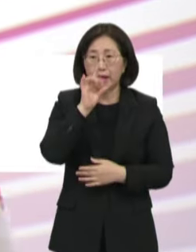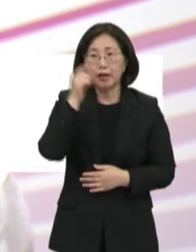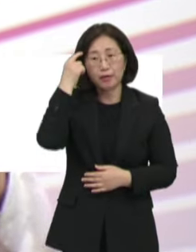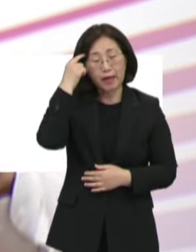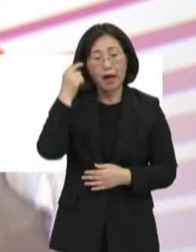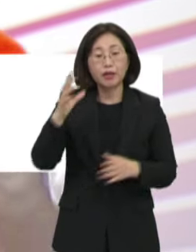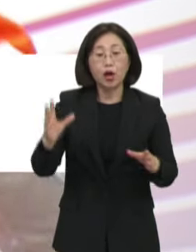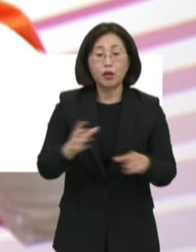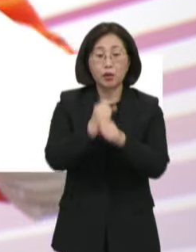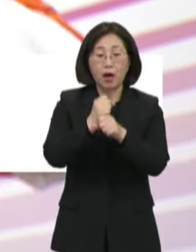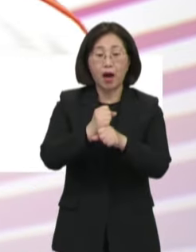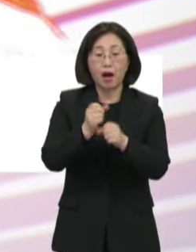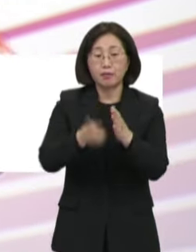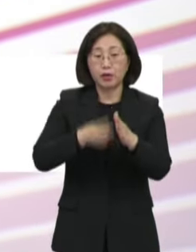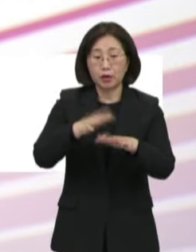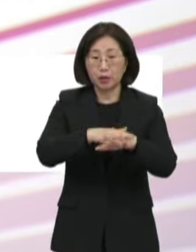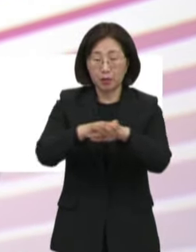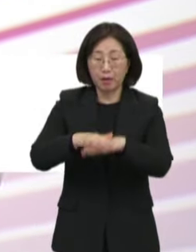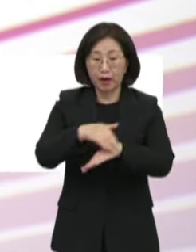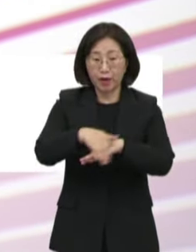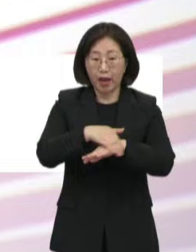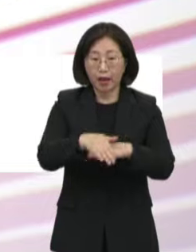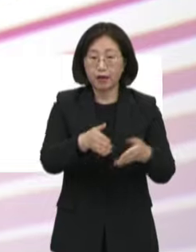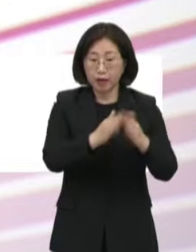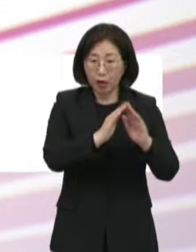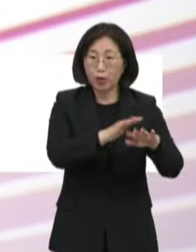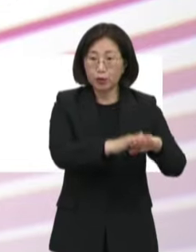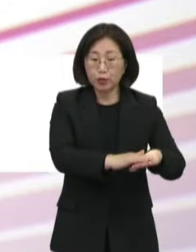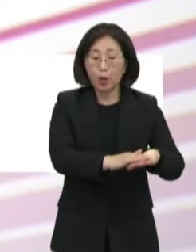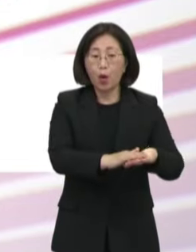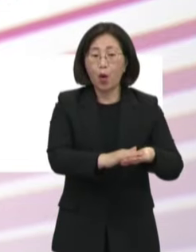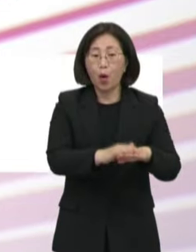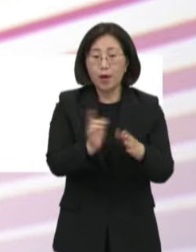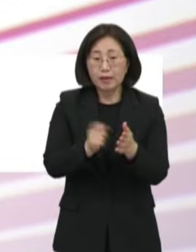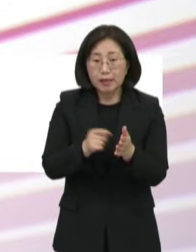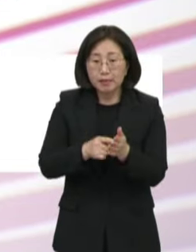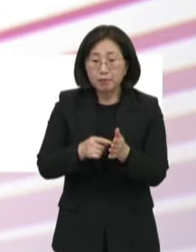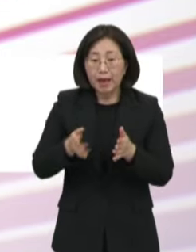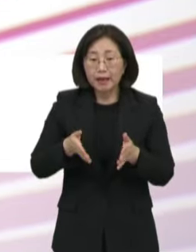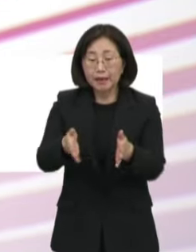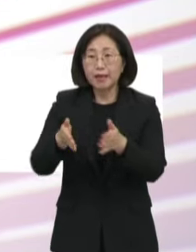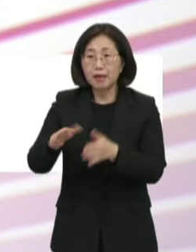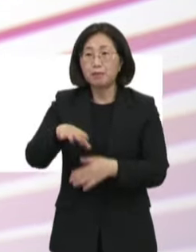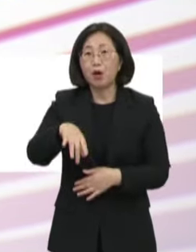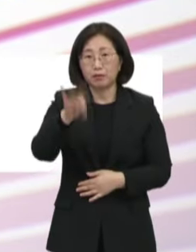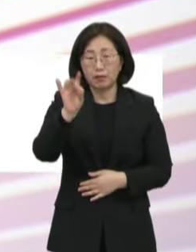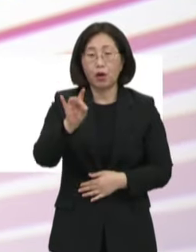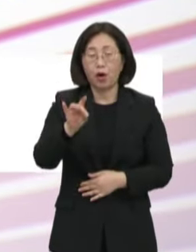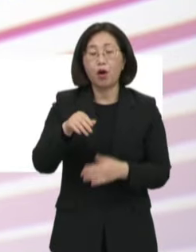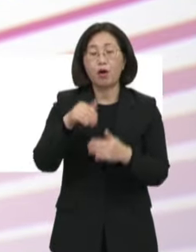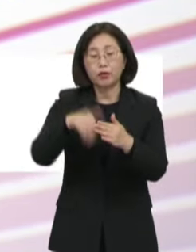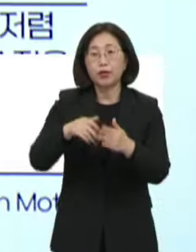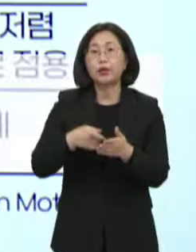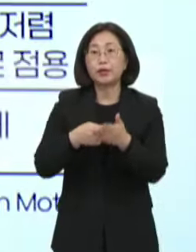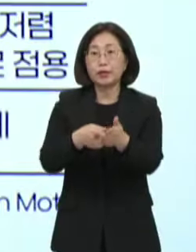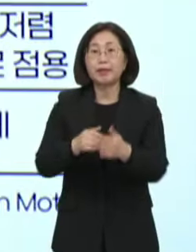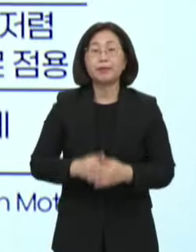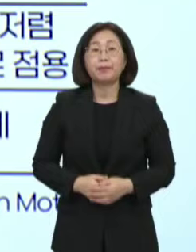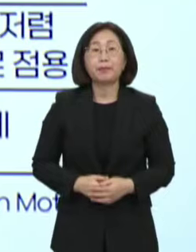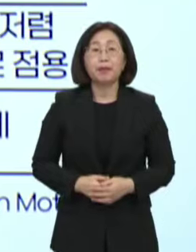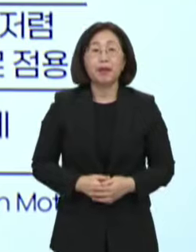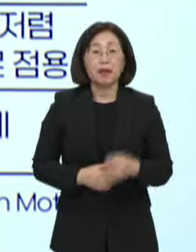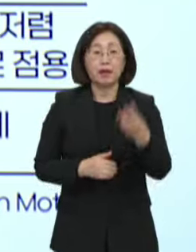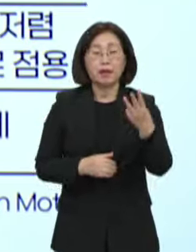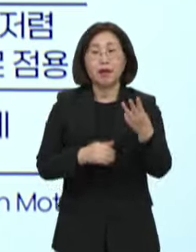그래서 종합철도망 계획을 짜서 넣어놓고 거기에 따라서 가장 시급한 노선별로 추진을